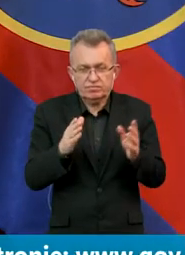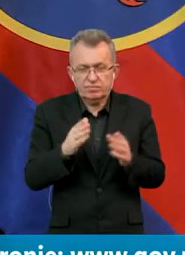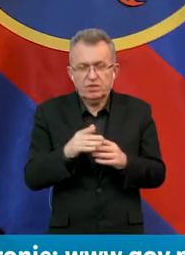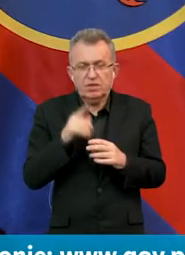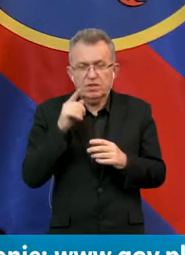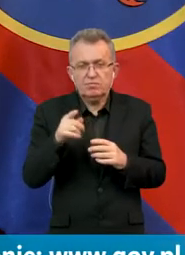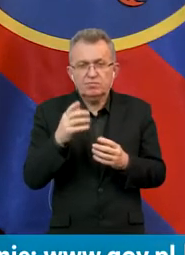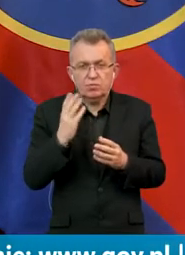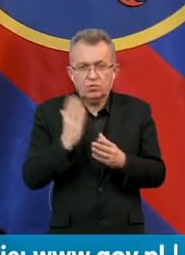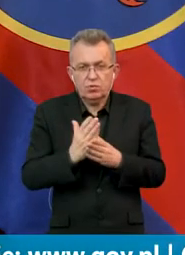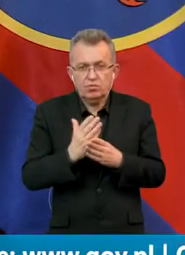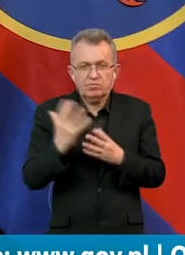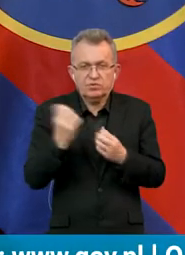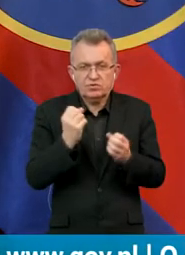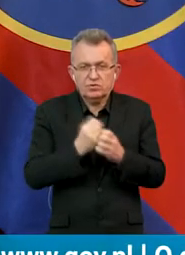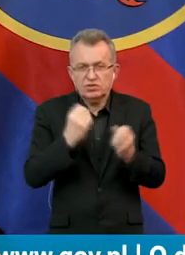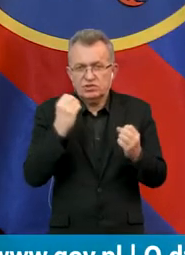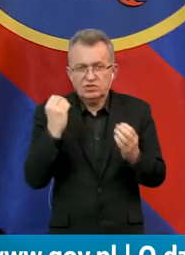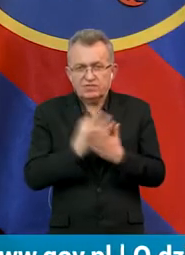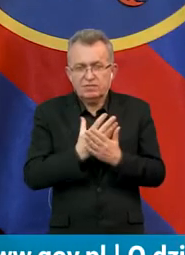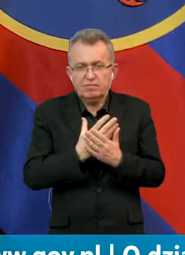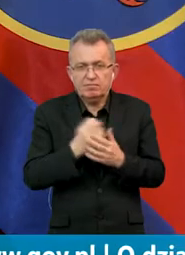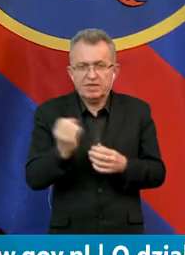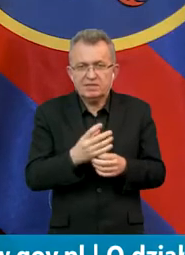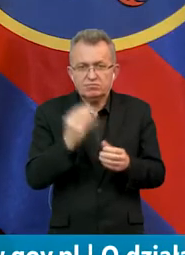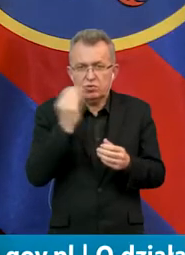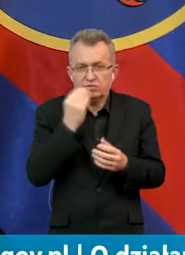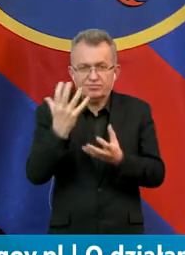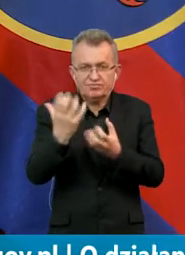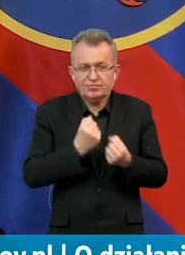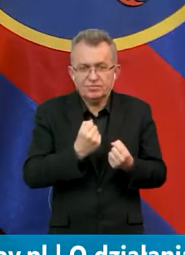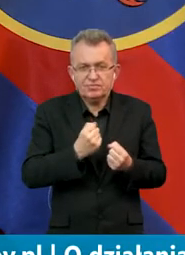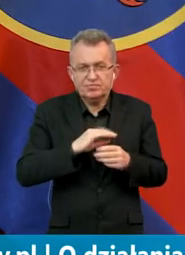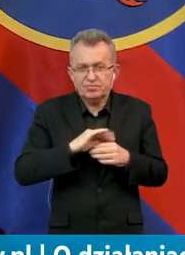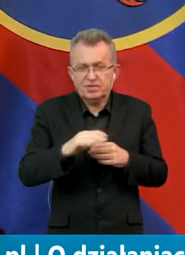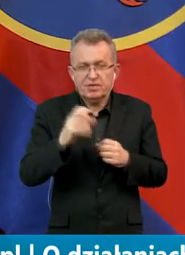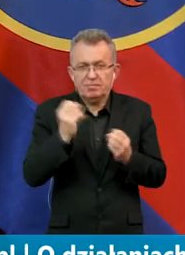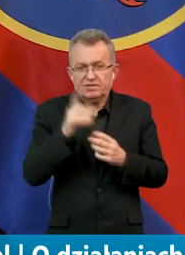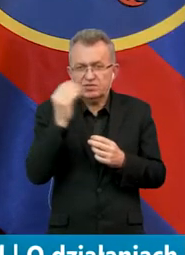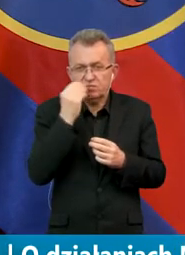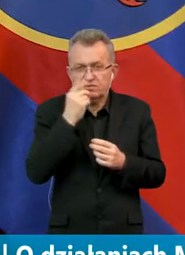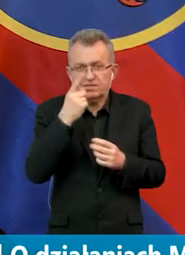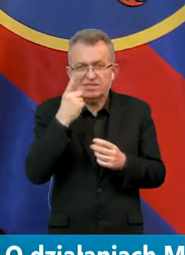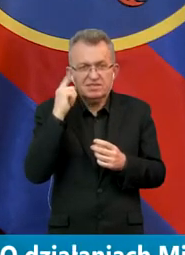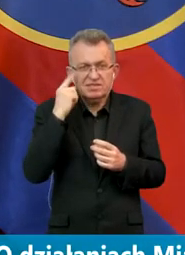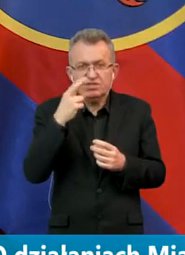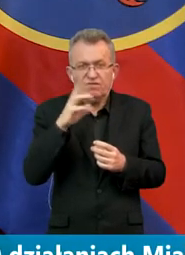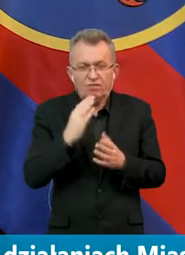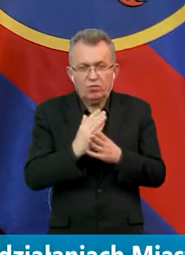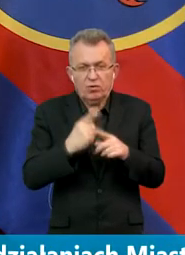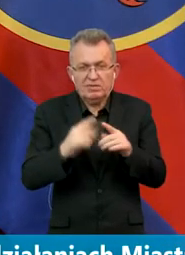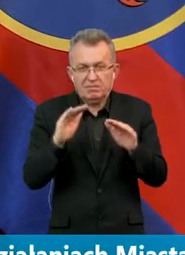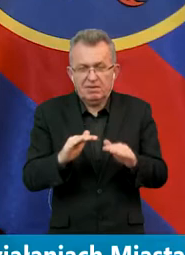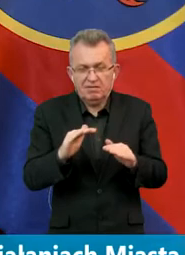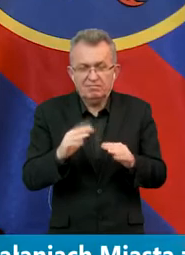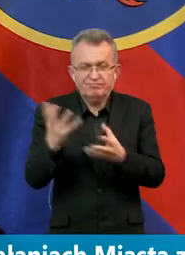Przyjechał tam nowy, świeży piasek z Dziwnowa, więc nie zdziwcie się, jak w Dziwnowie tego piasku będzie trochę mniej, bo właśnie trafił